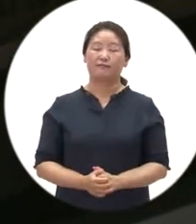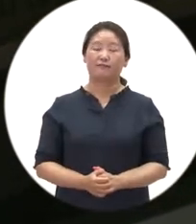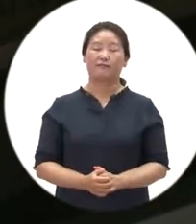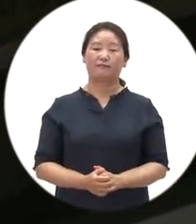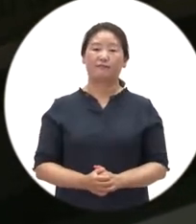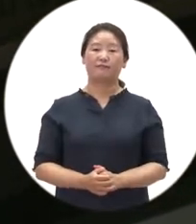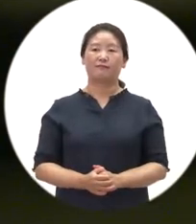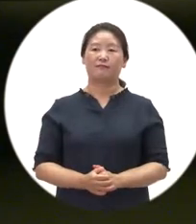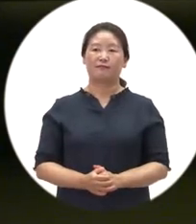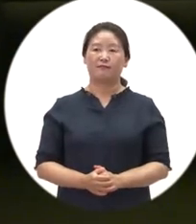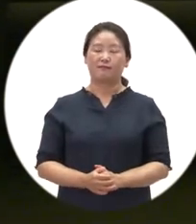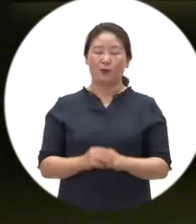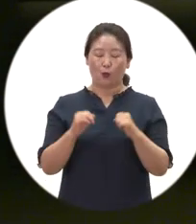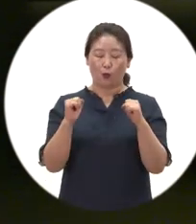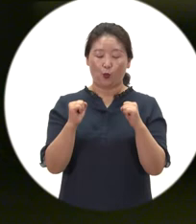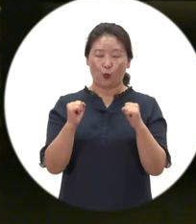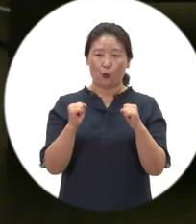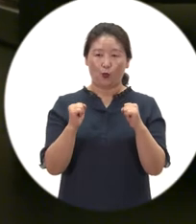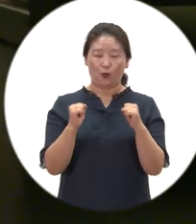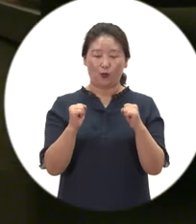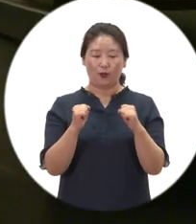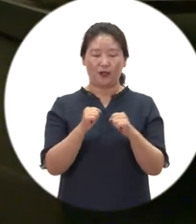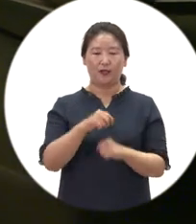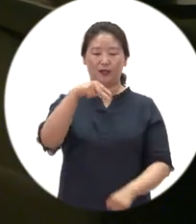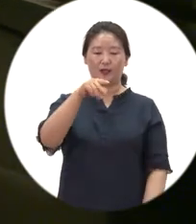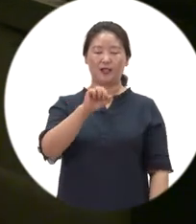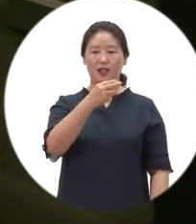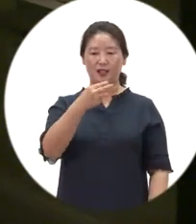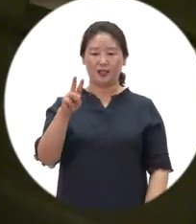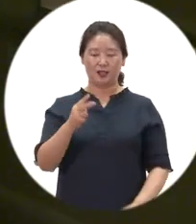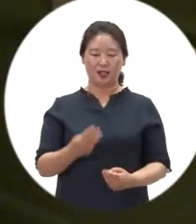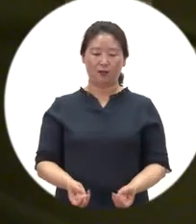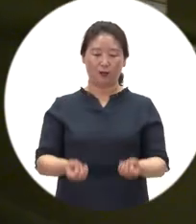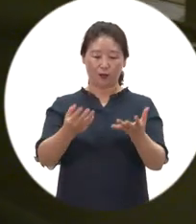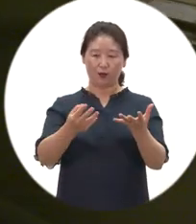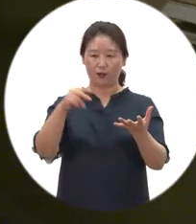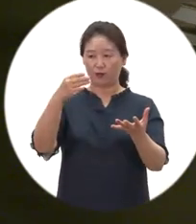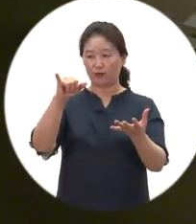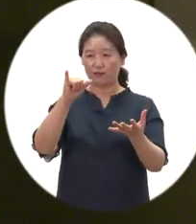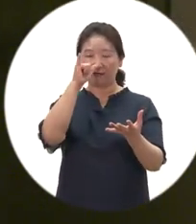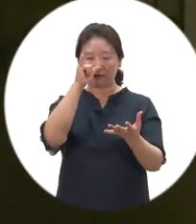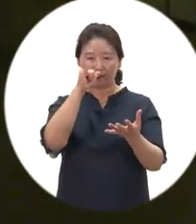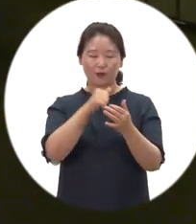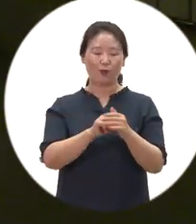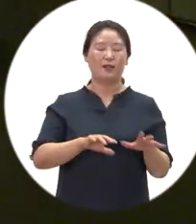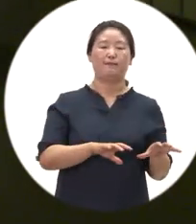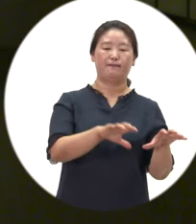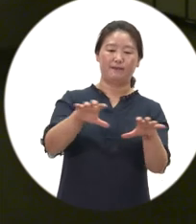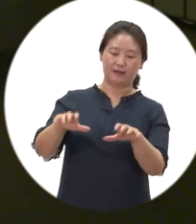유행하기 시작했습니다. 오부 겨울에서는 상딸고사, 동지 등의 새 시풍속과 함께